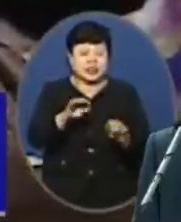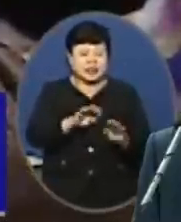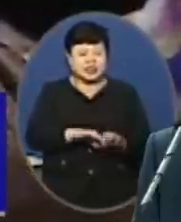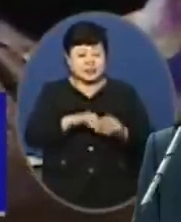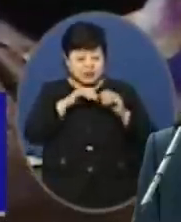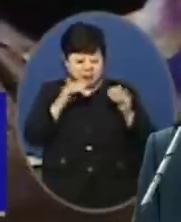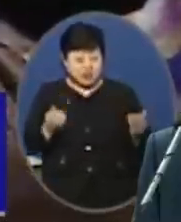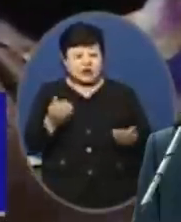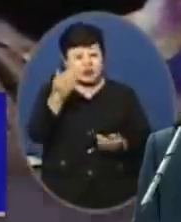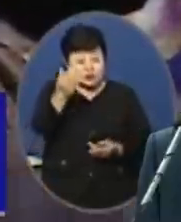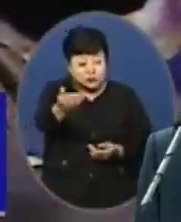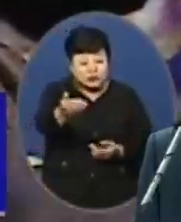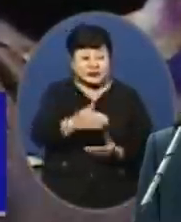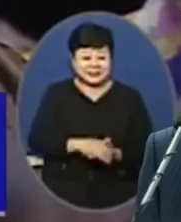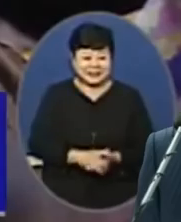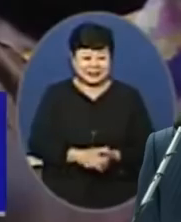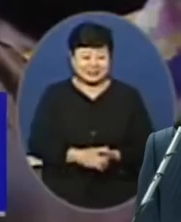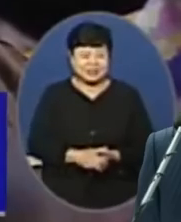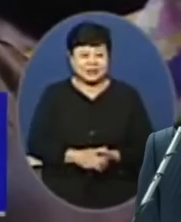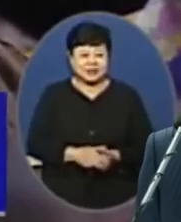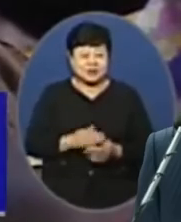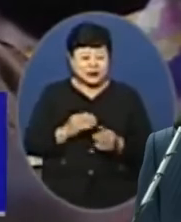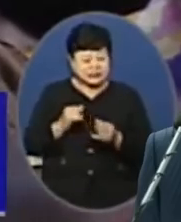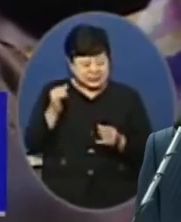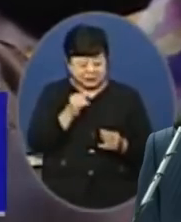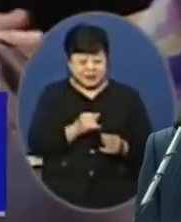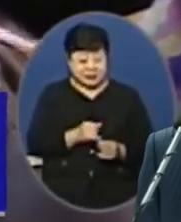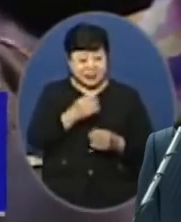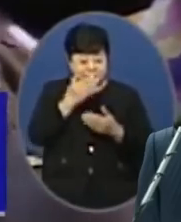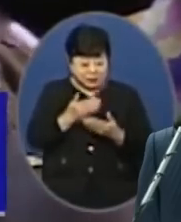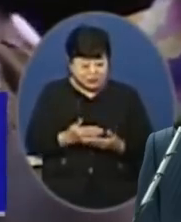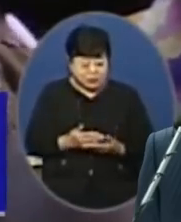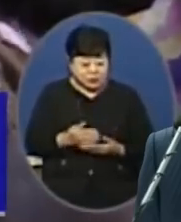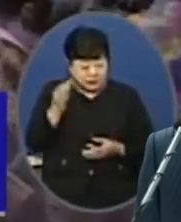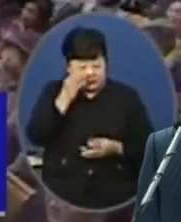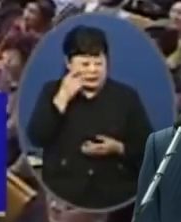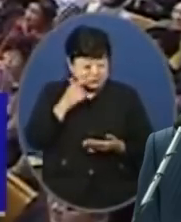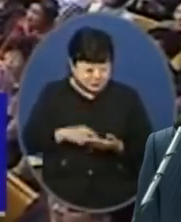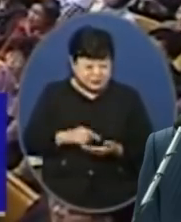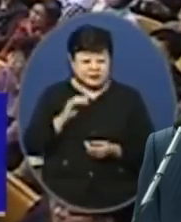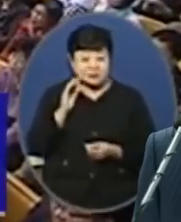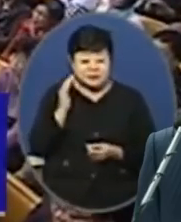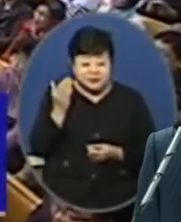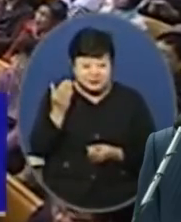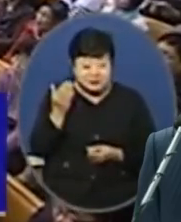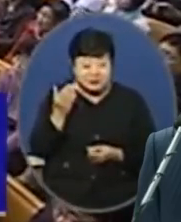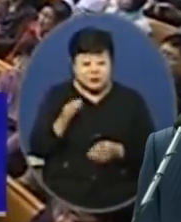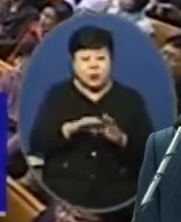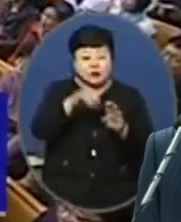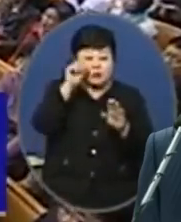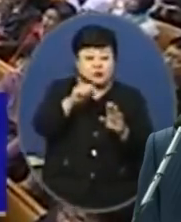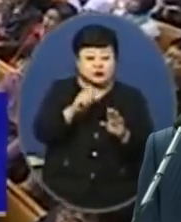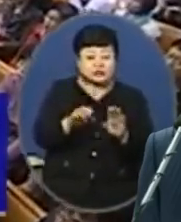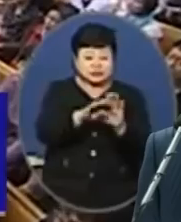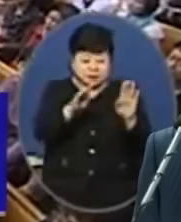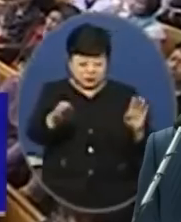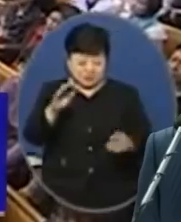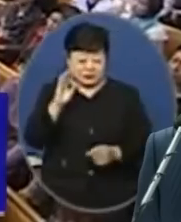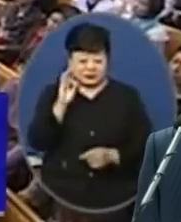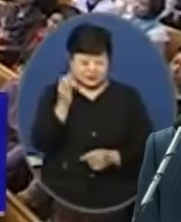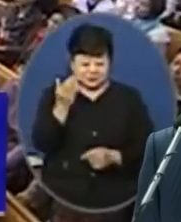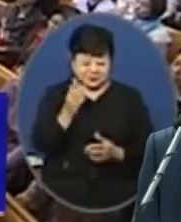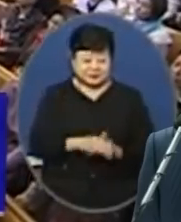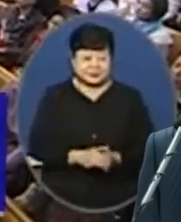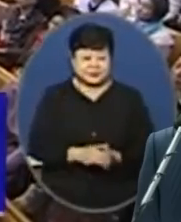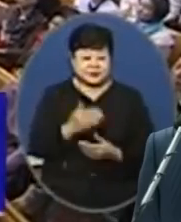두드리라 그러면 너희에게 열릴 것이니, 구하는 이마다 받을 것이요, 찾는 이는 찾아낼 것이요, 두드리는 이에게는